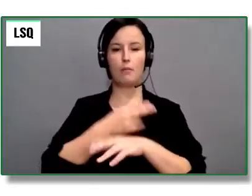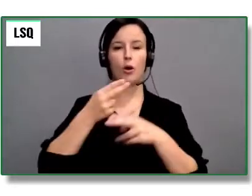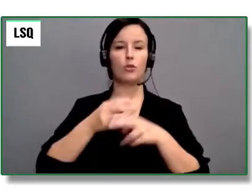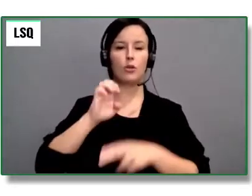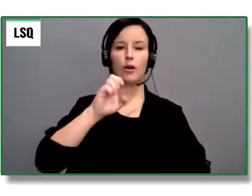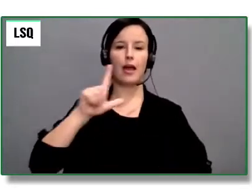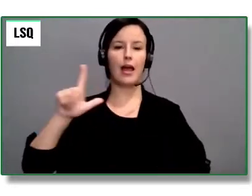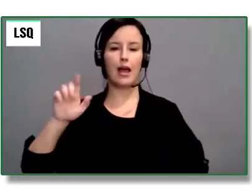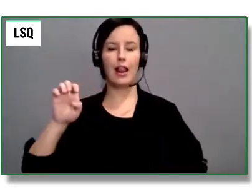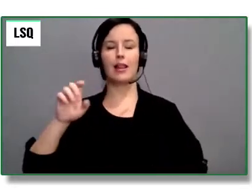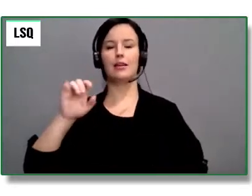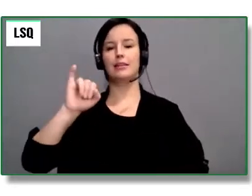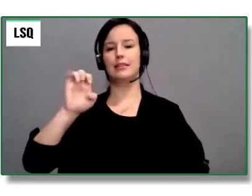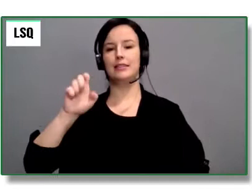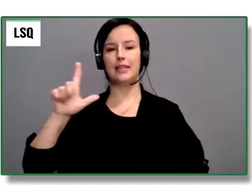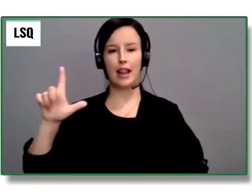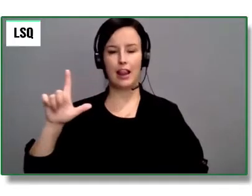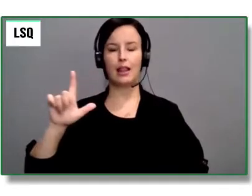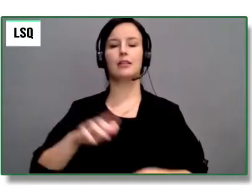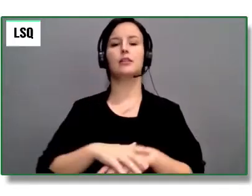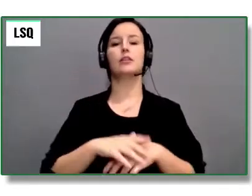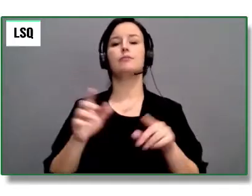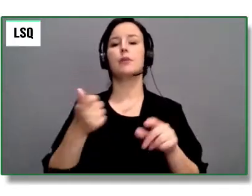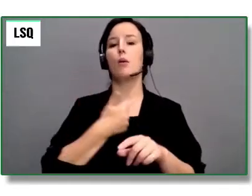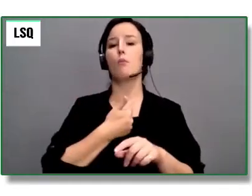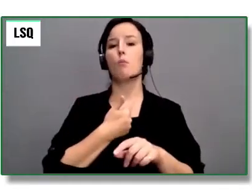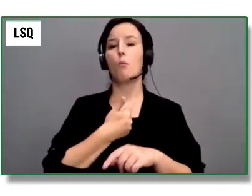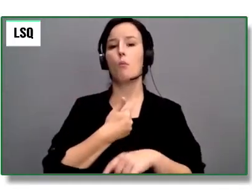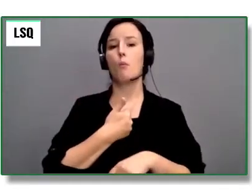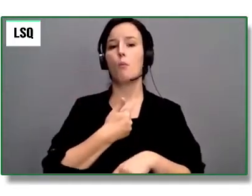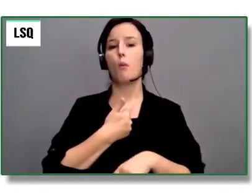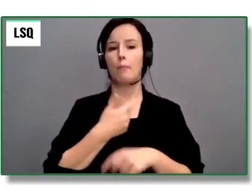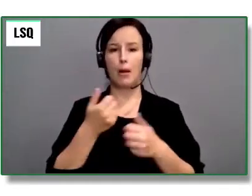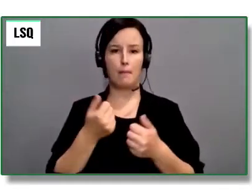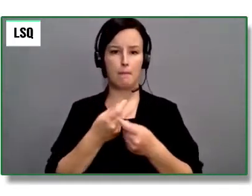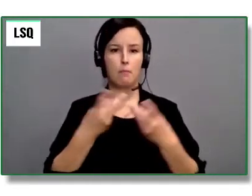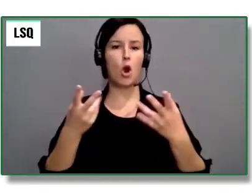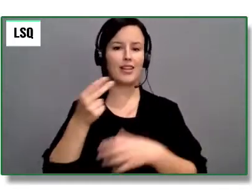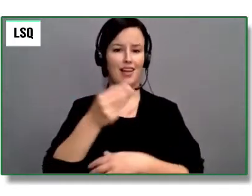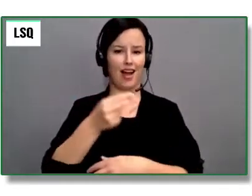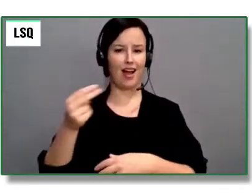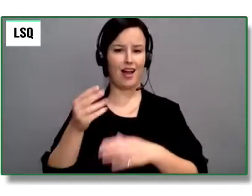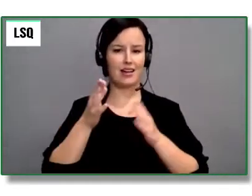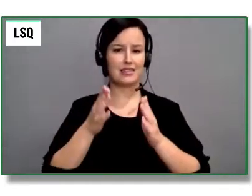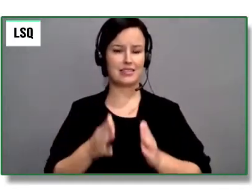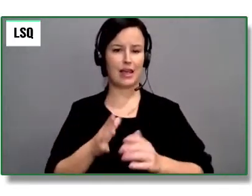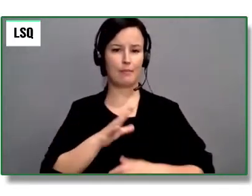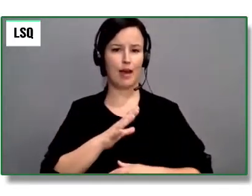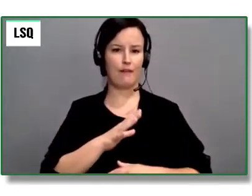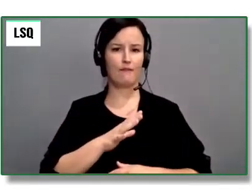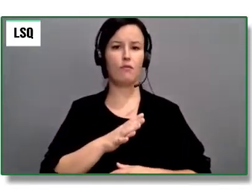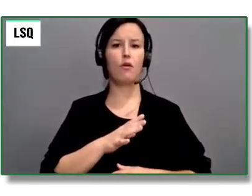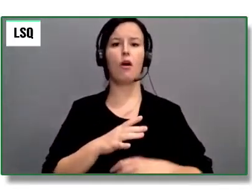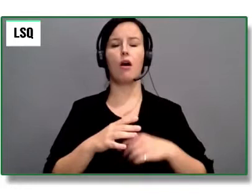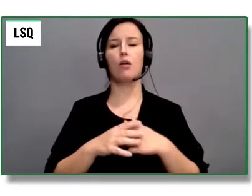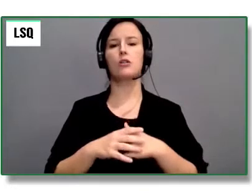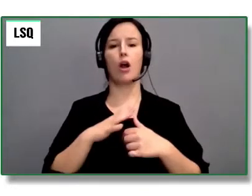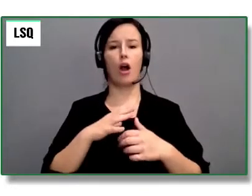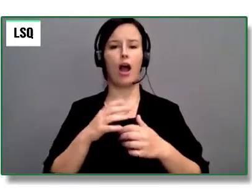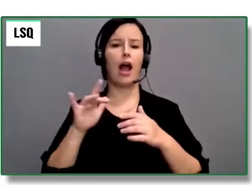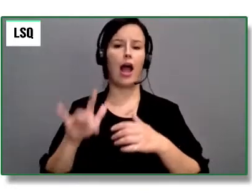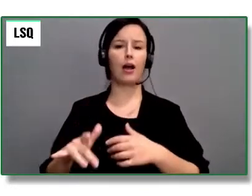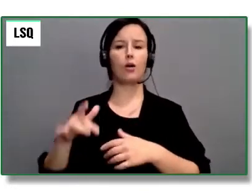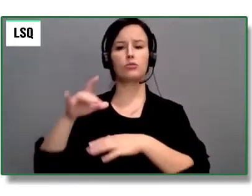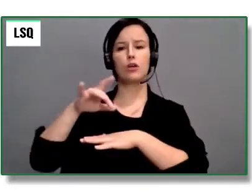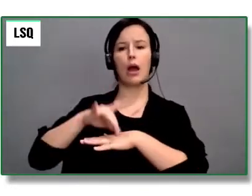Yel, et je suis polyhandicapée, je reste chez moi en raison de maladies chroniques. Alors, pour